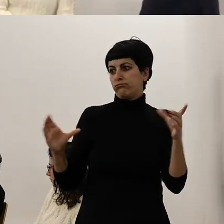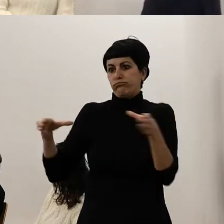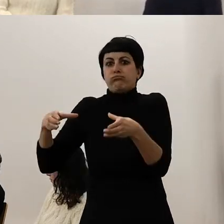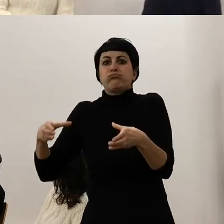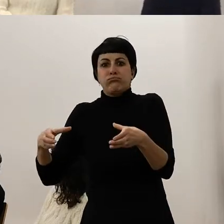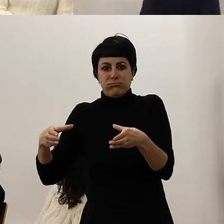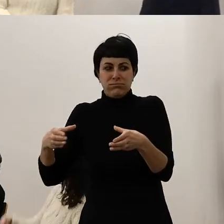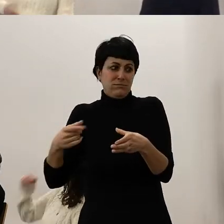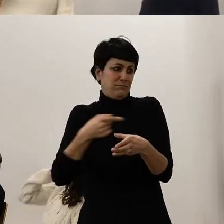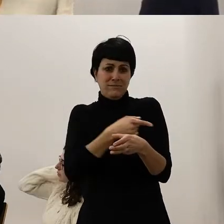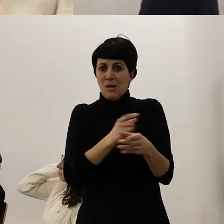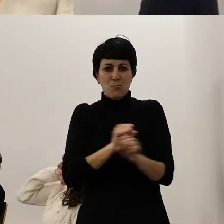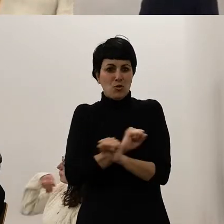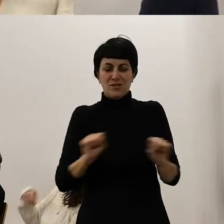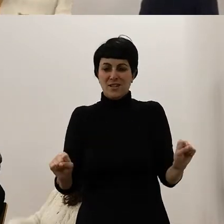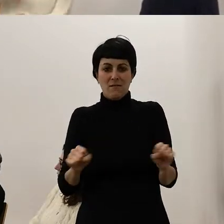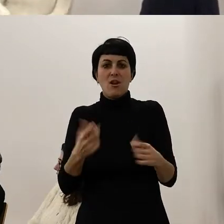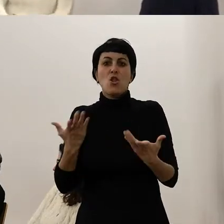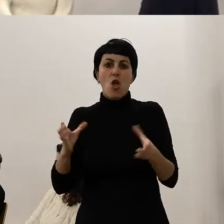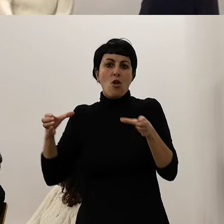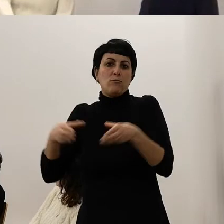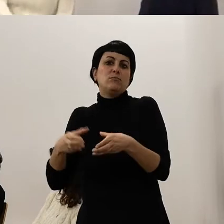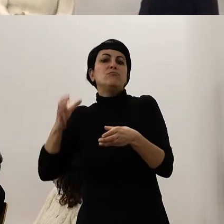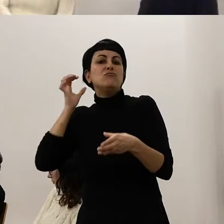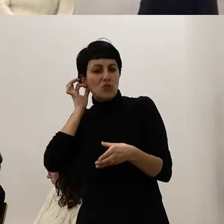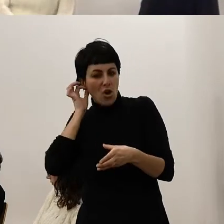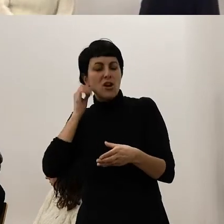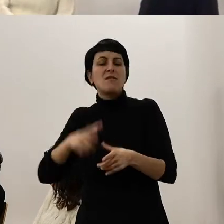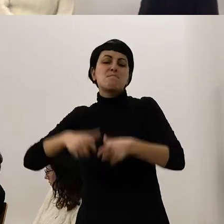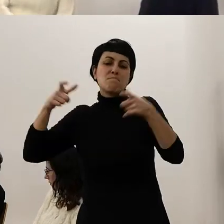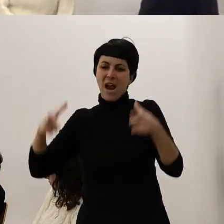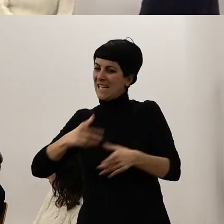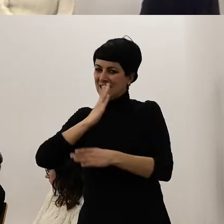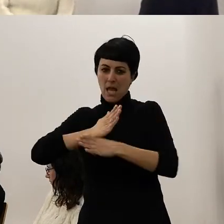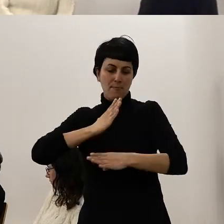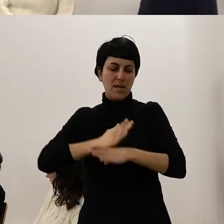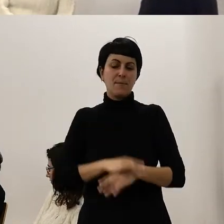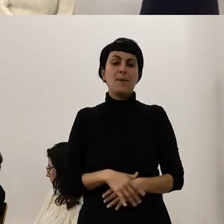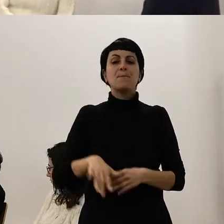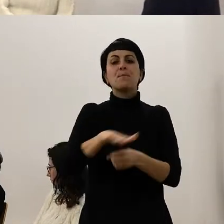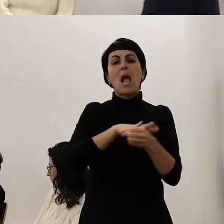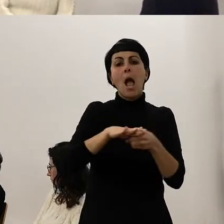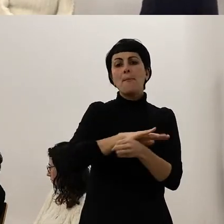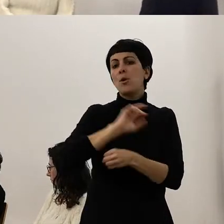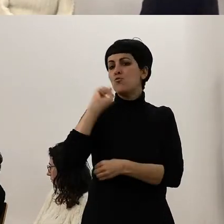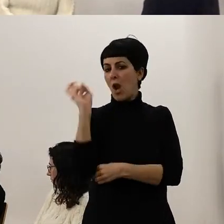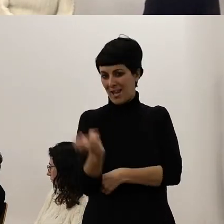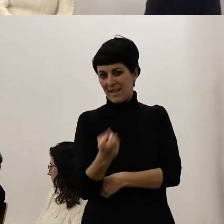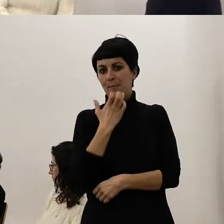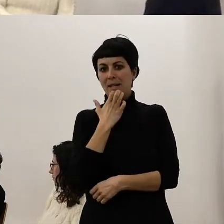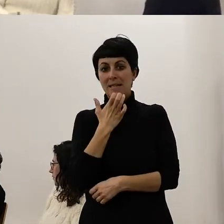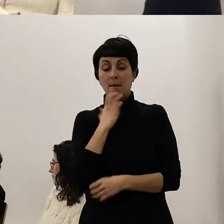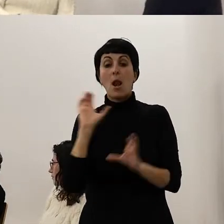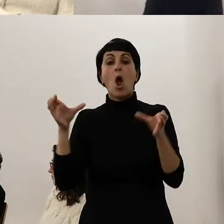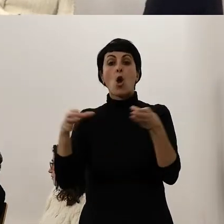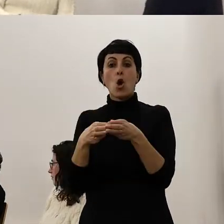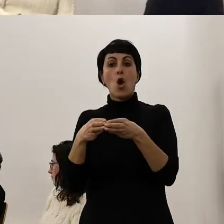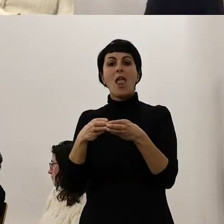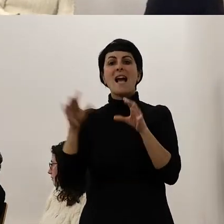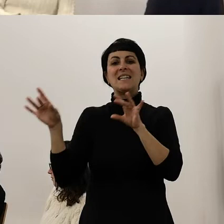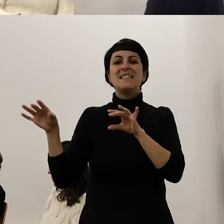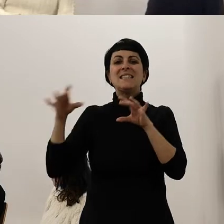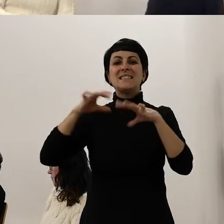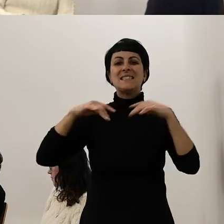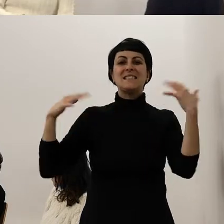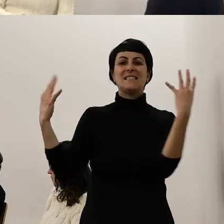té molt de pes. Sí, sí, sí. Després, en altres àmbits, aquí tenim una colla sardanista, jo no ho